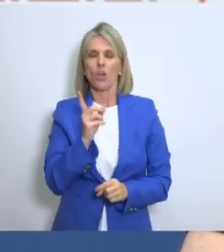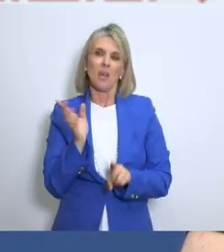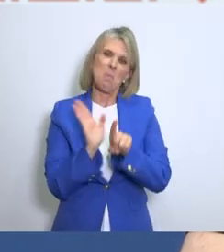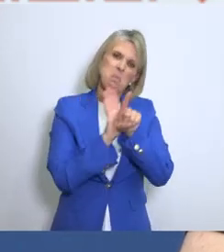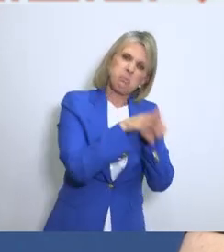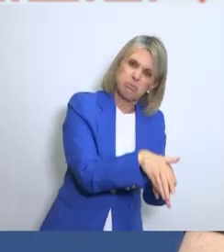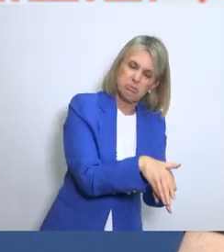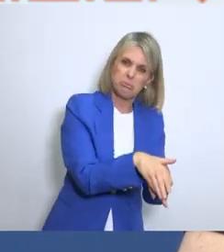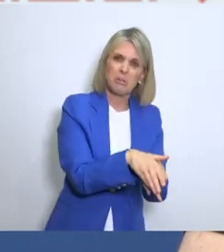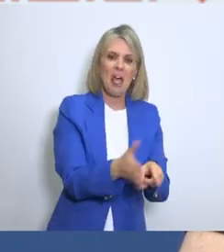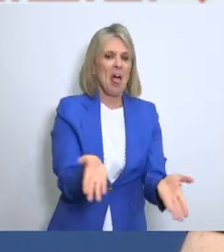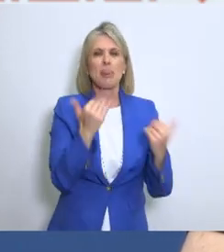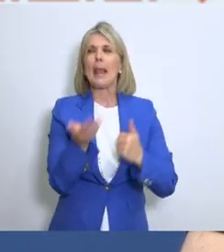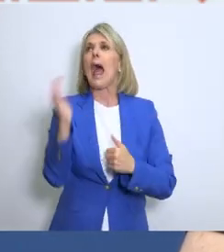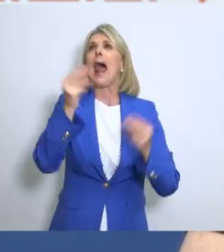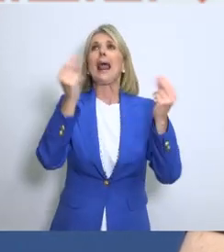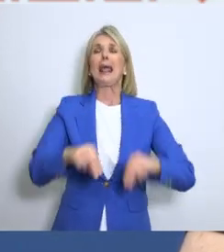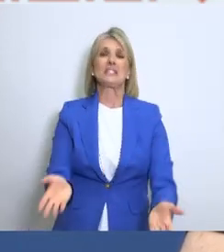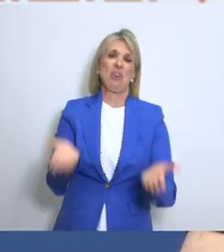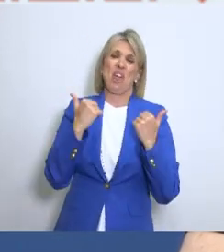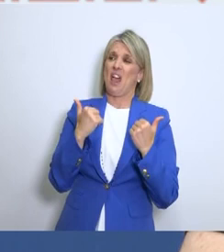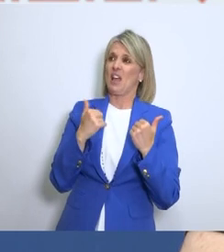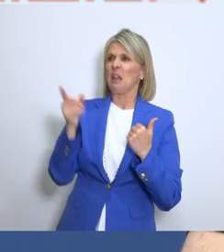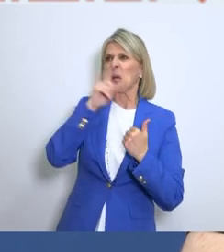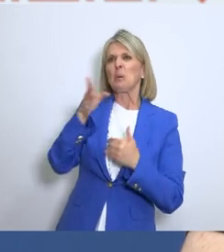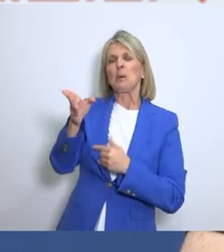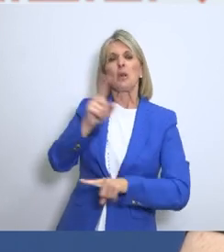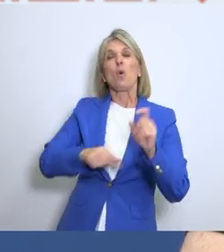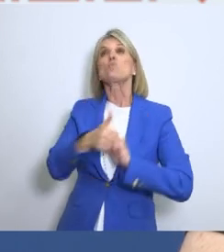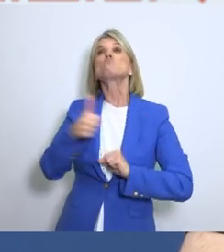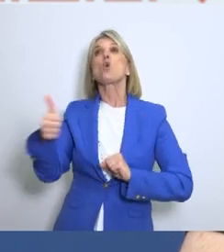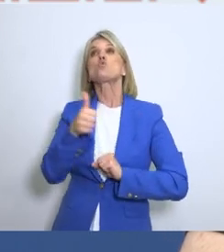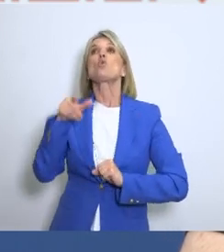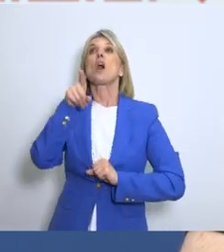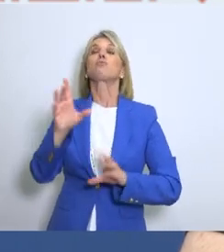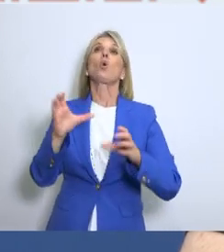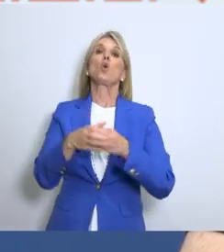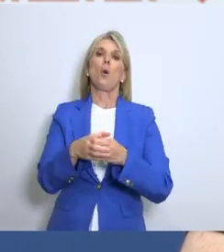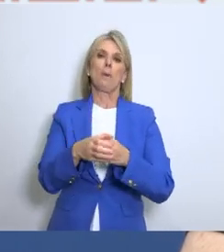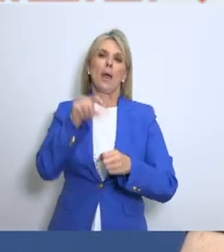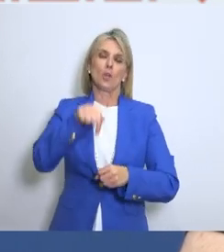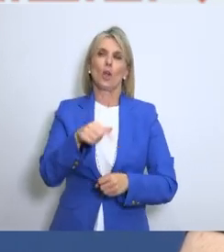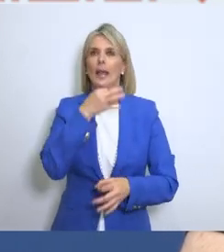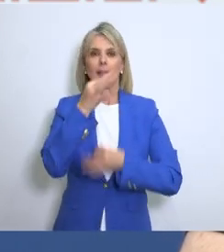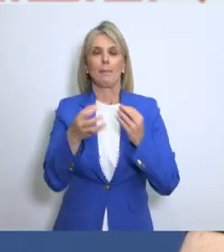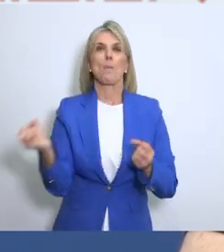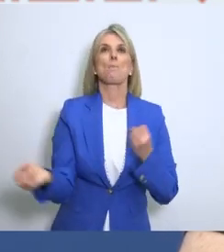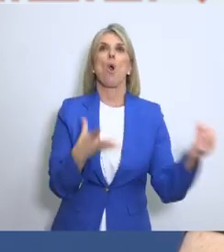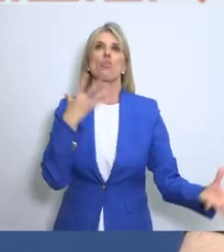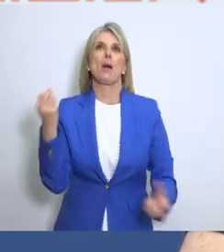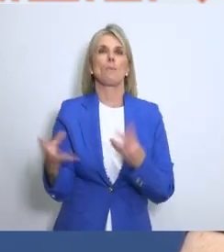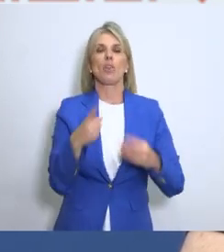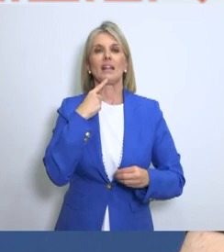«δεν υπάρχει εναλλακτική», ούτε υποκλίνονται στις ψευτοπροοδευτικές μόδες όπως σήμερα του νεοφιλελεύθερου